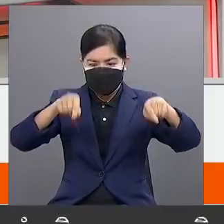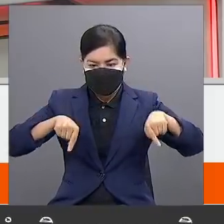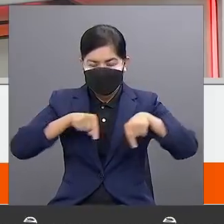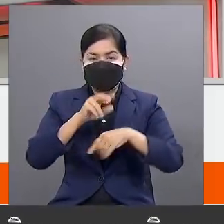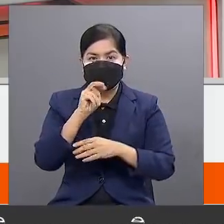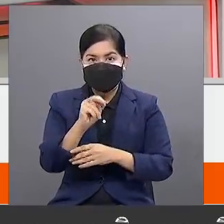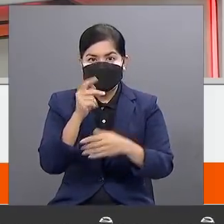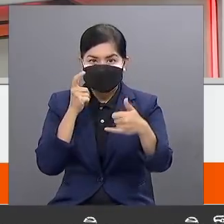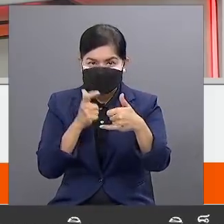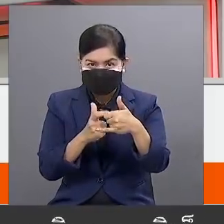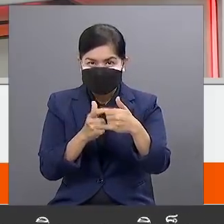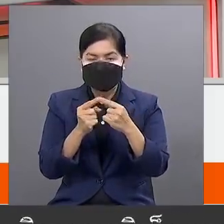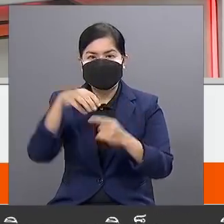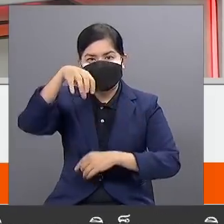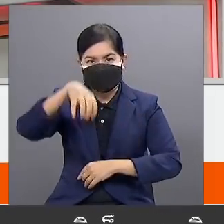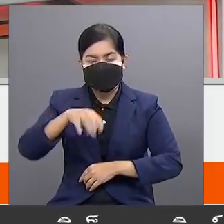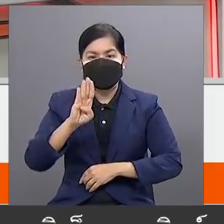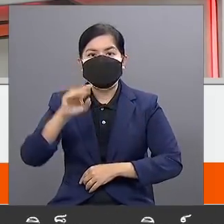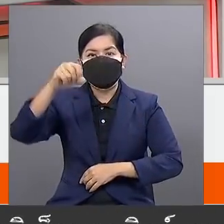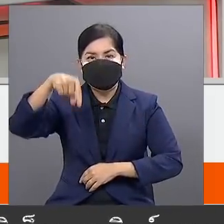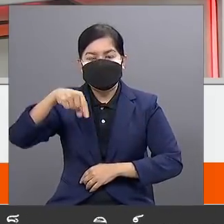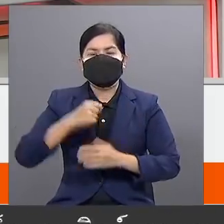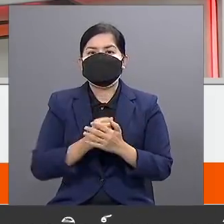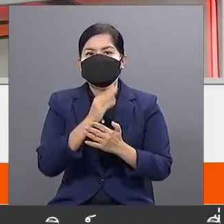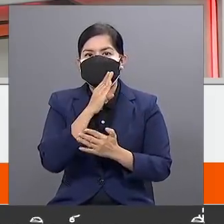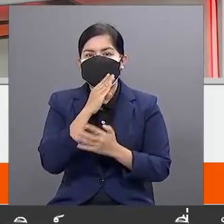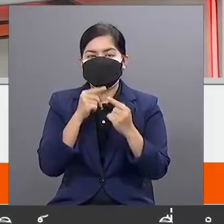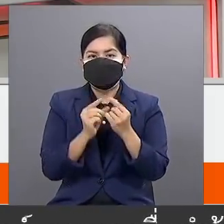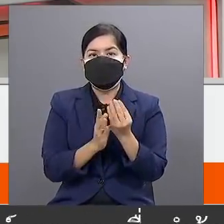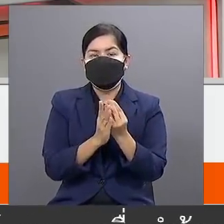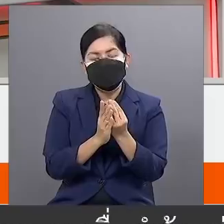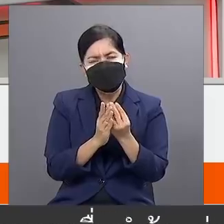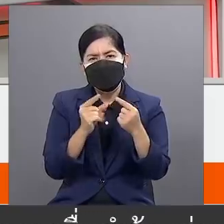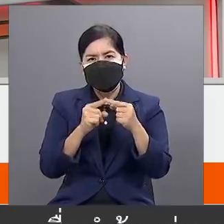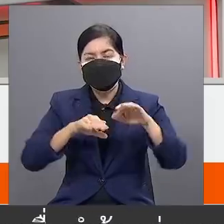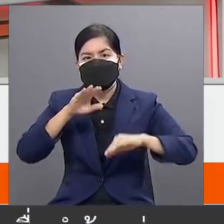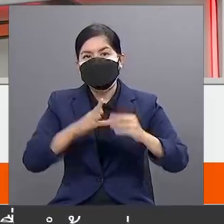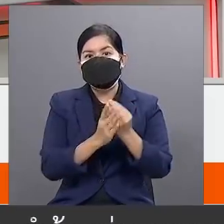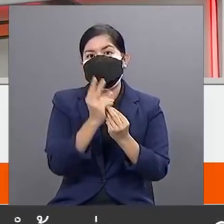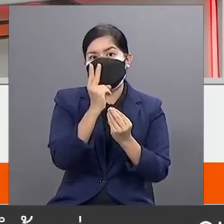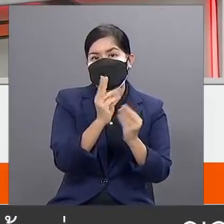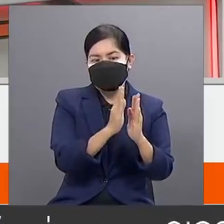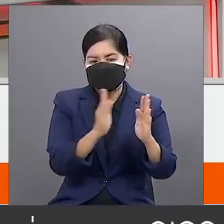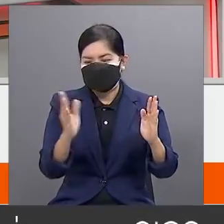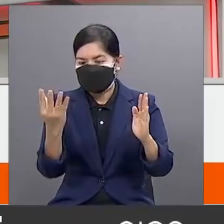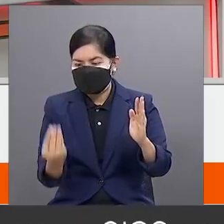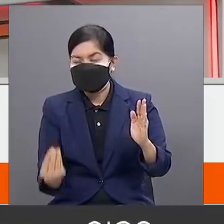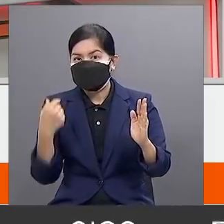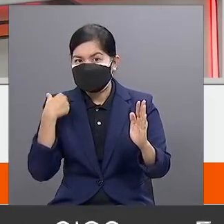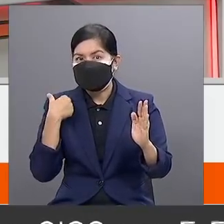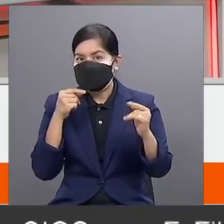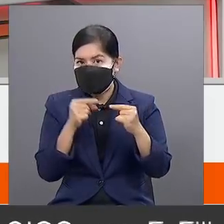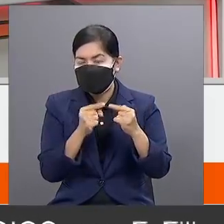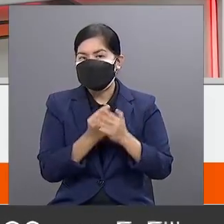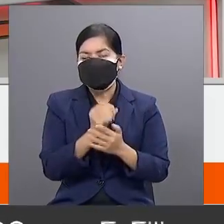นบไปแล้วว่าเหลือเวลาอีกกราวๆ 2 สัปดา์จะต้องฉีดแบนี้ไปที่โงพยาบาลใกลบ้านเพื่ทจะฉีดแจ้งควต้อง